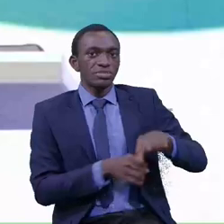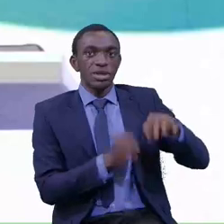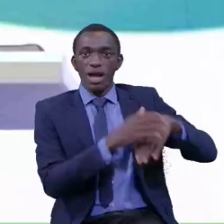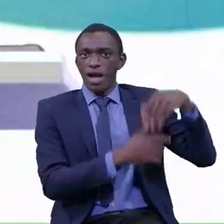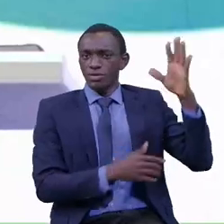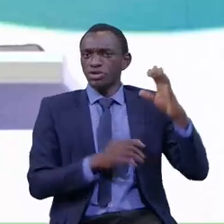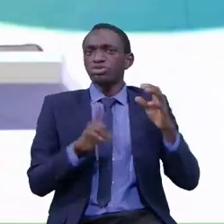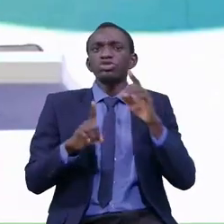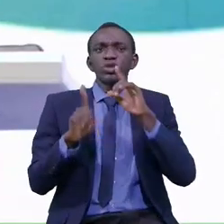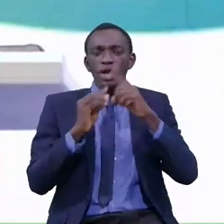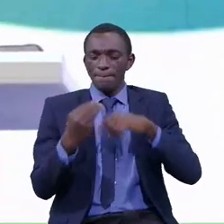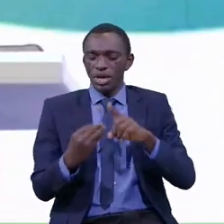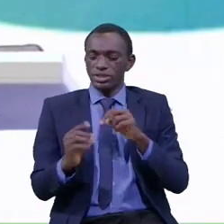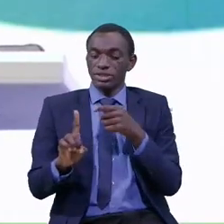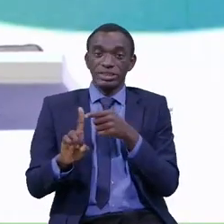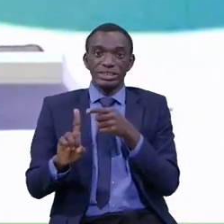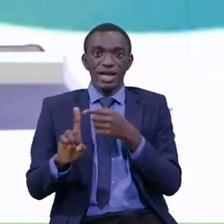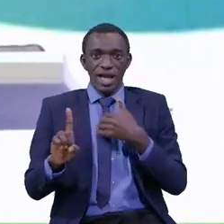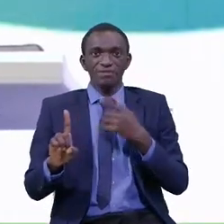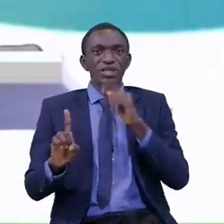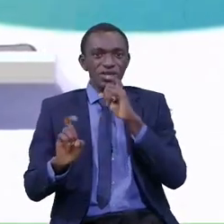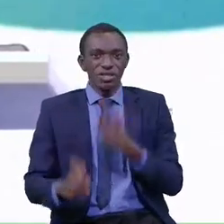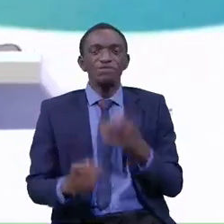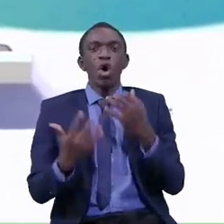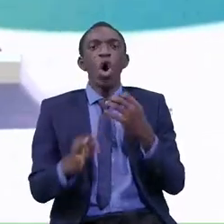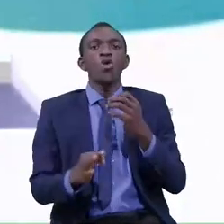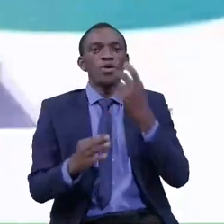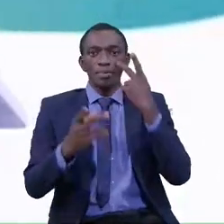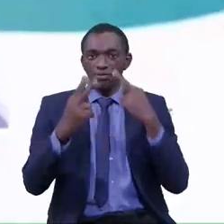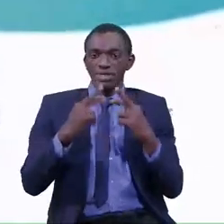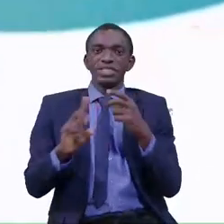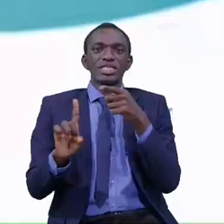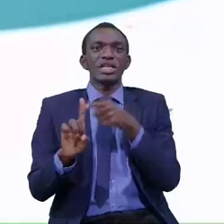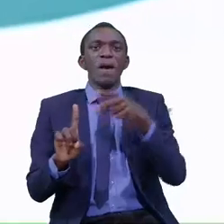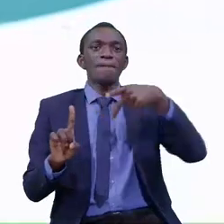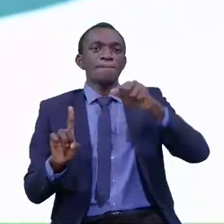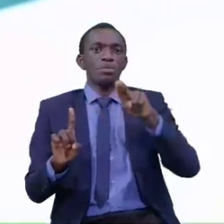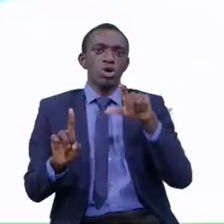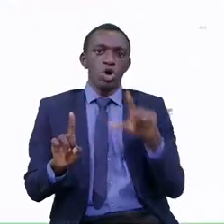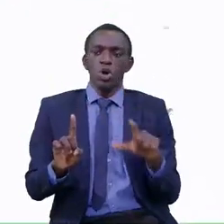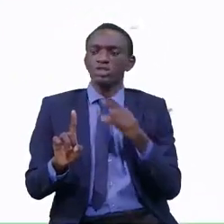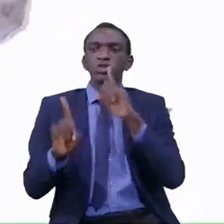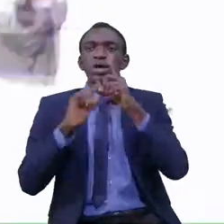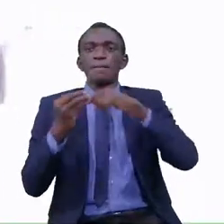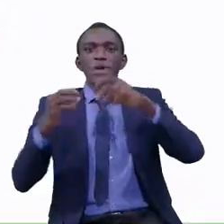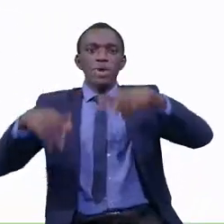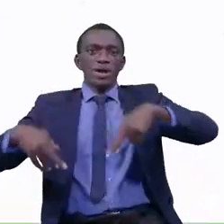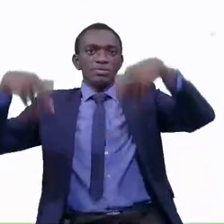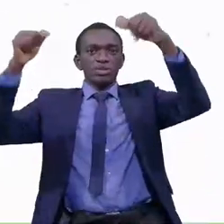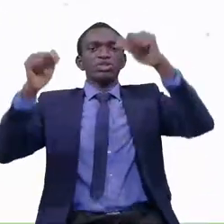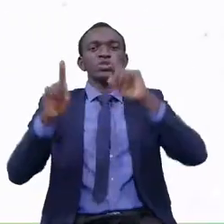parle de l'enlèvement, comme il parle du jour du Seigneur. Pensez à la puissance de la